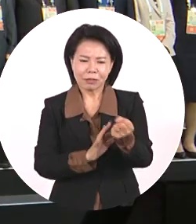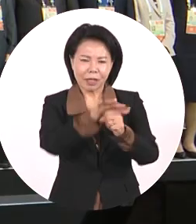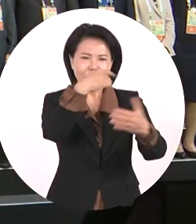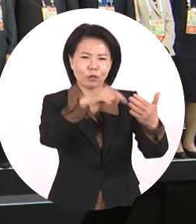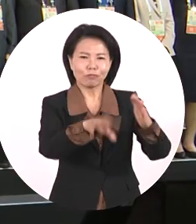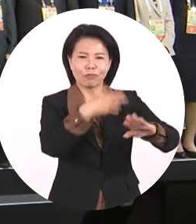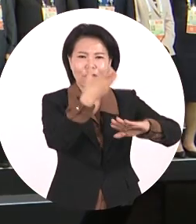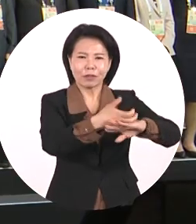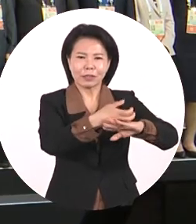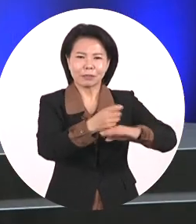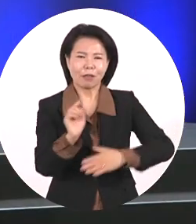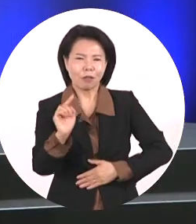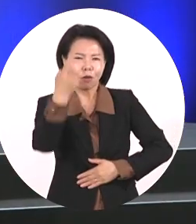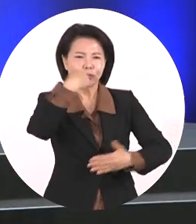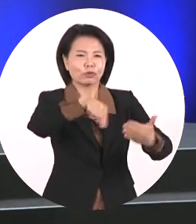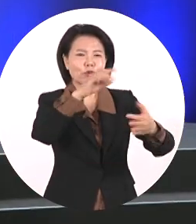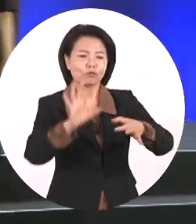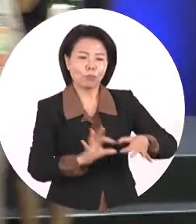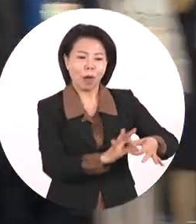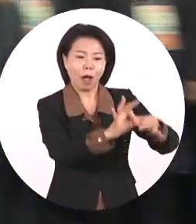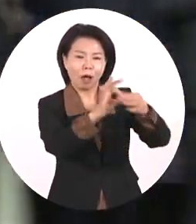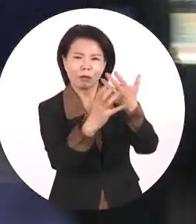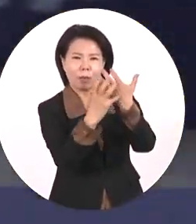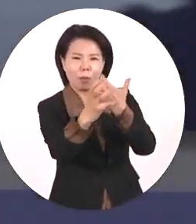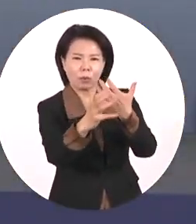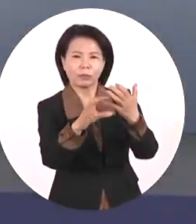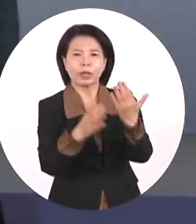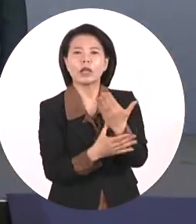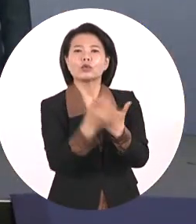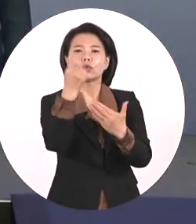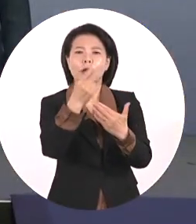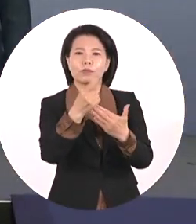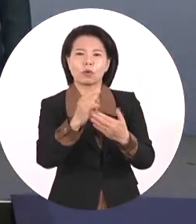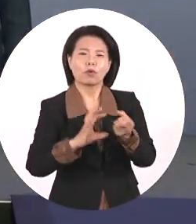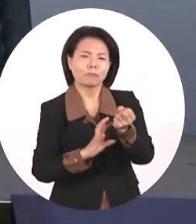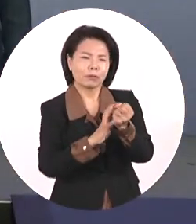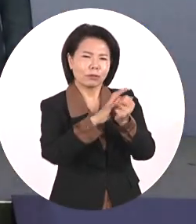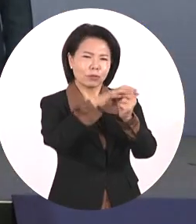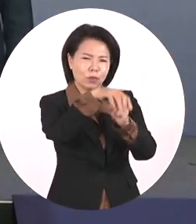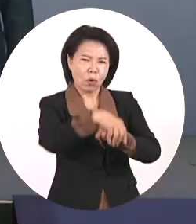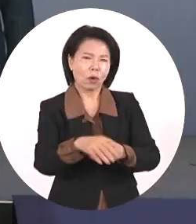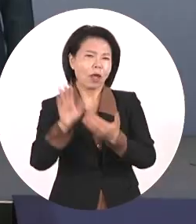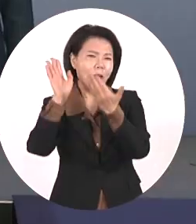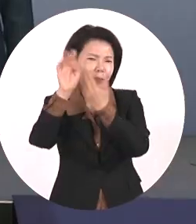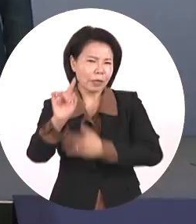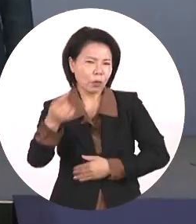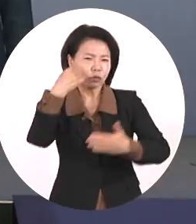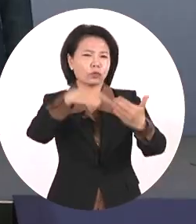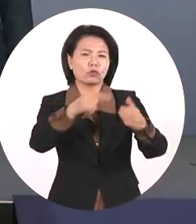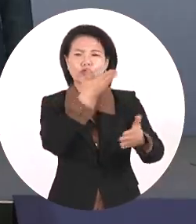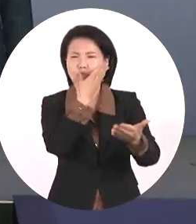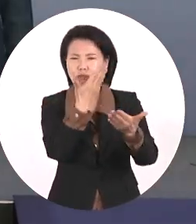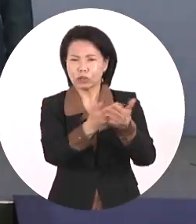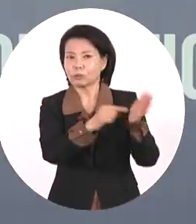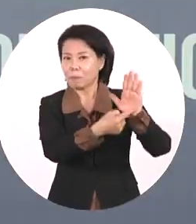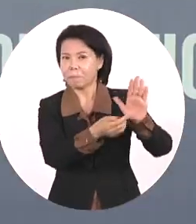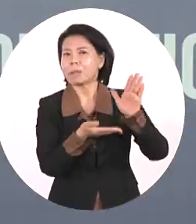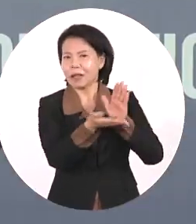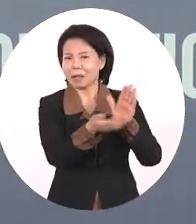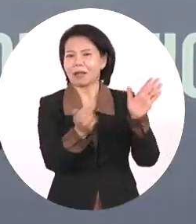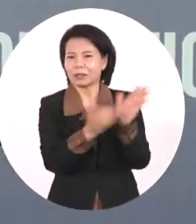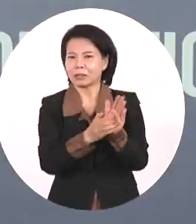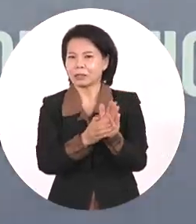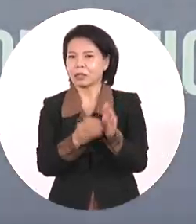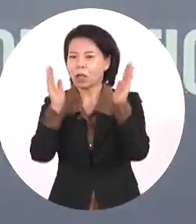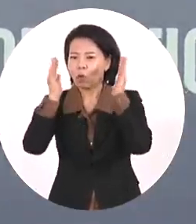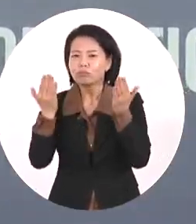제주도는 글로벌 교육혁신 고등교육 네트워크 포럼에서 융합과 글로벌을 미래 고등교육의 핵심 방향으로